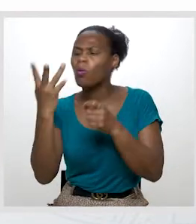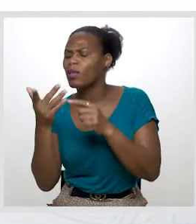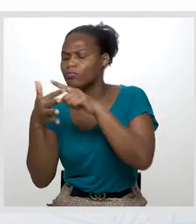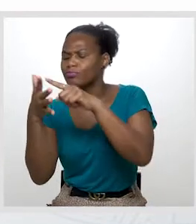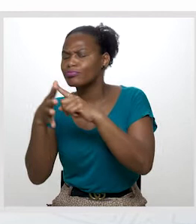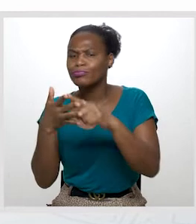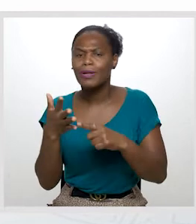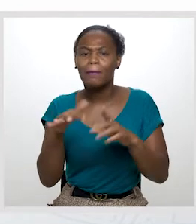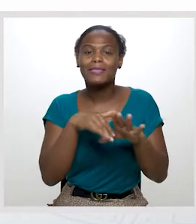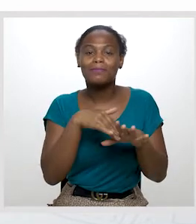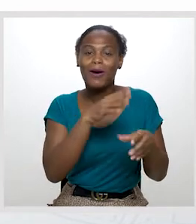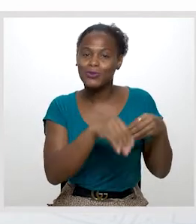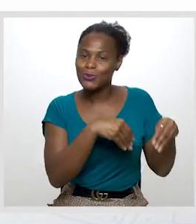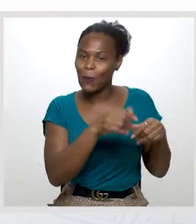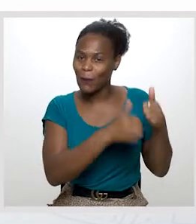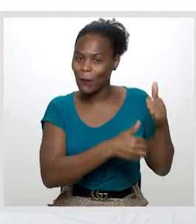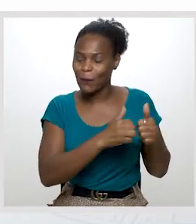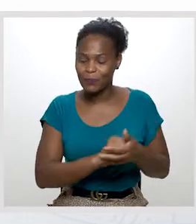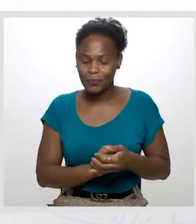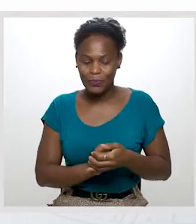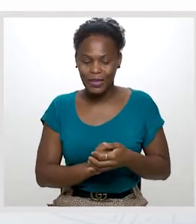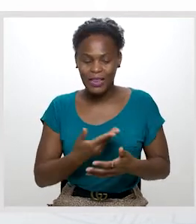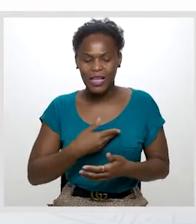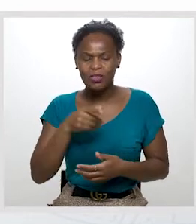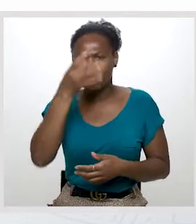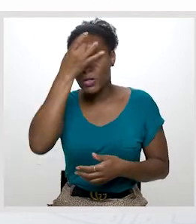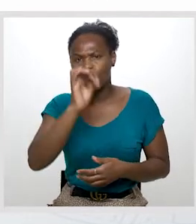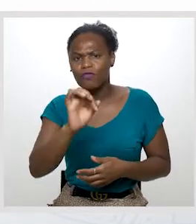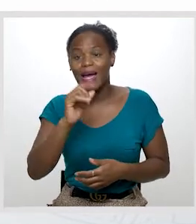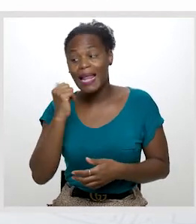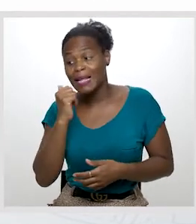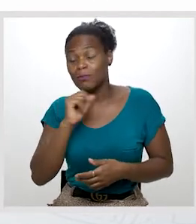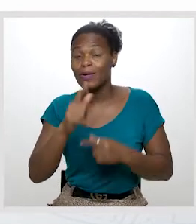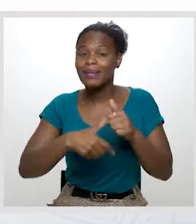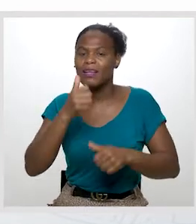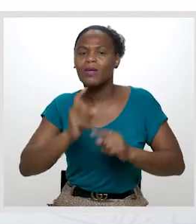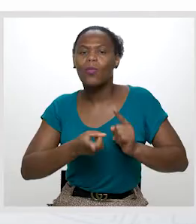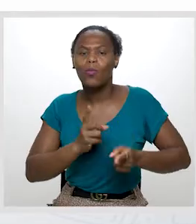jeu concours? D. À ton avis, qu'est-ce qu'ils peuvent gagner?